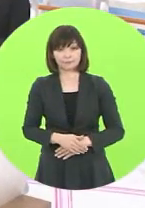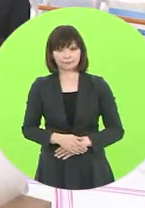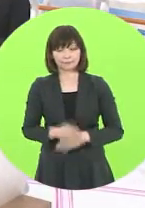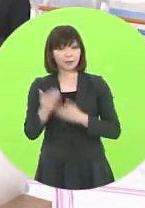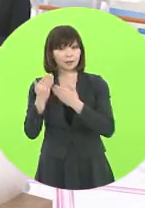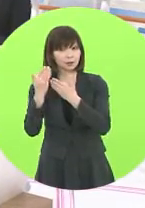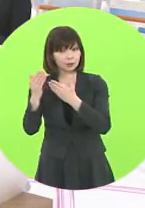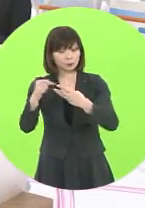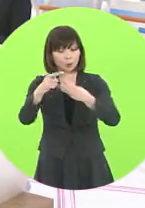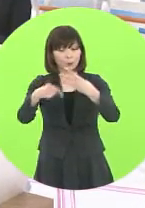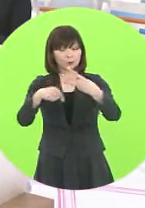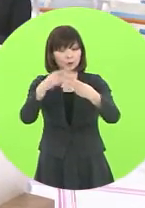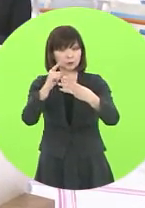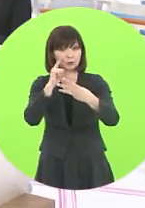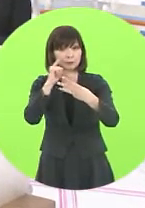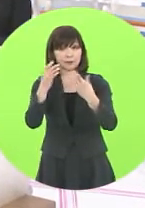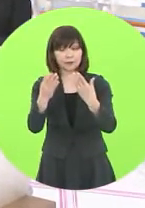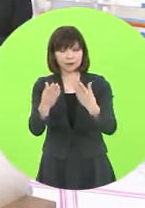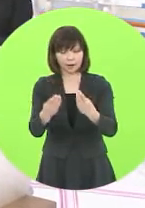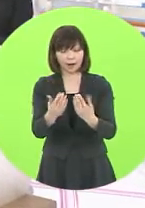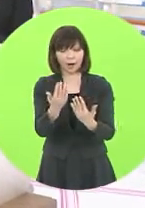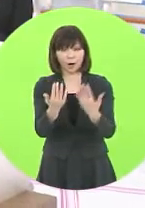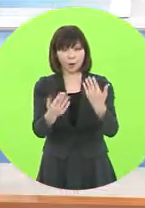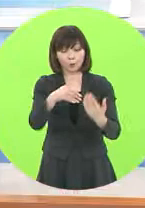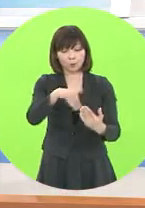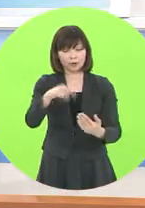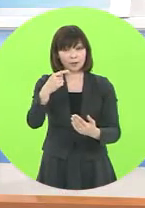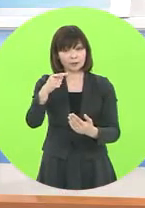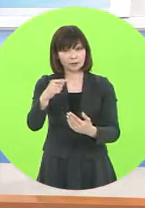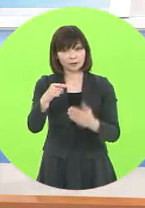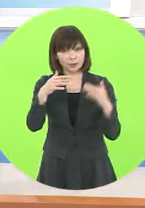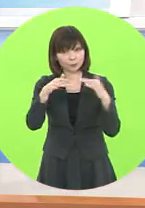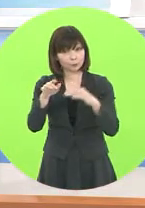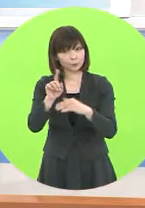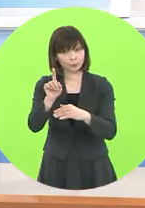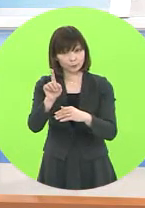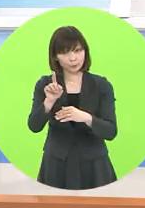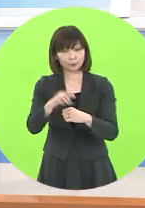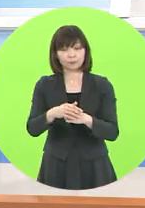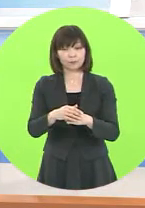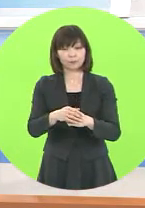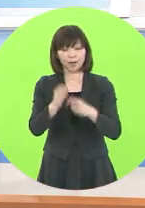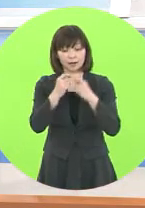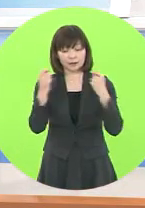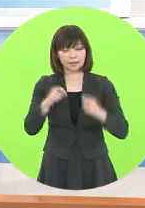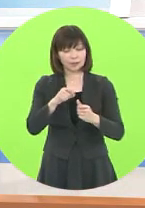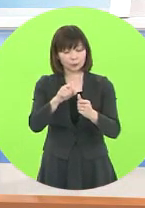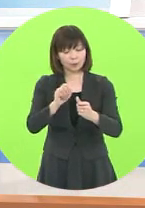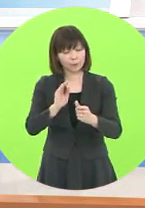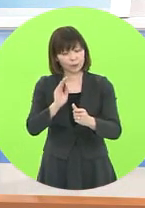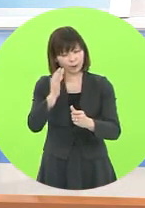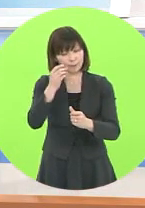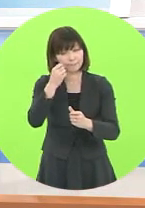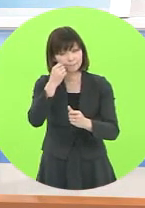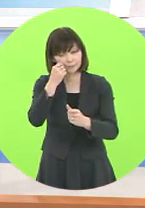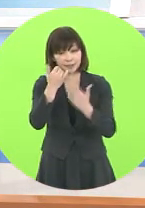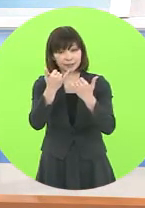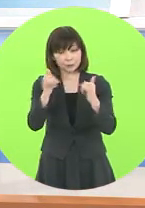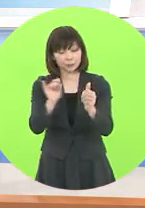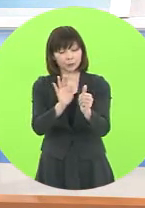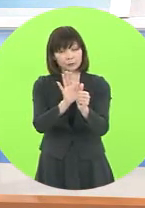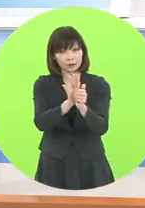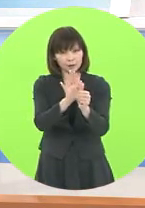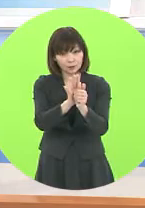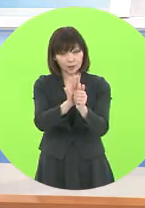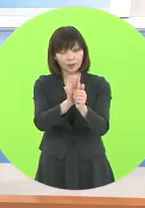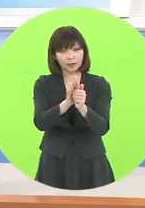質問をご覧いただきましたが、森部先生は何に注目されましたか。 正規雇用につけないでいる人に対する支援策